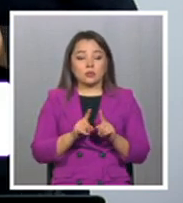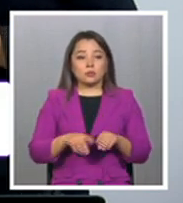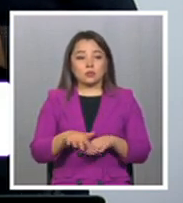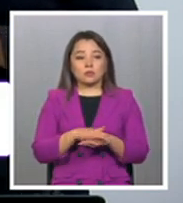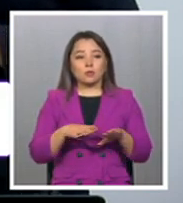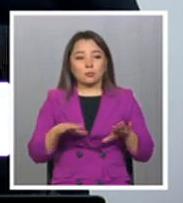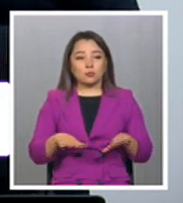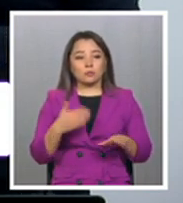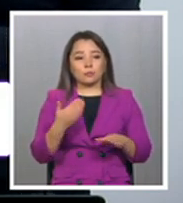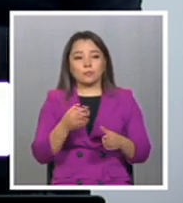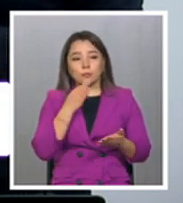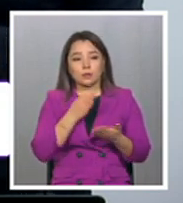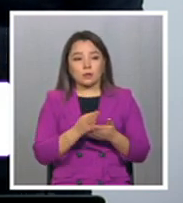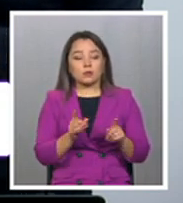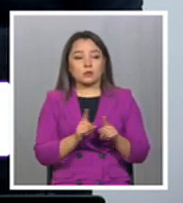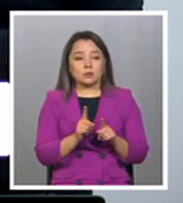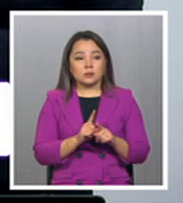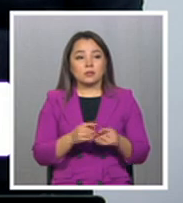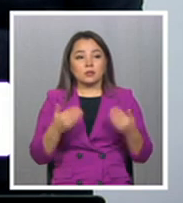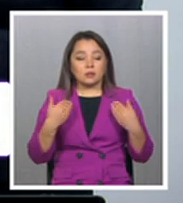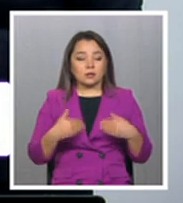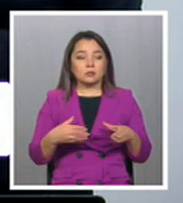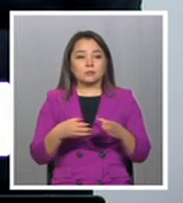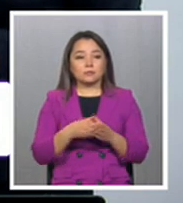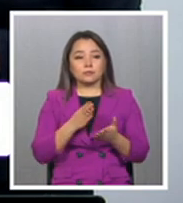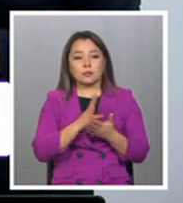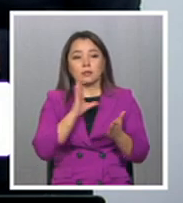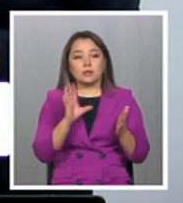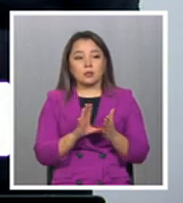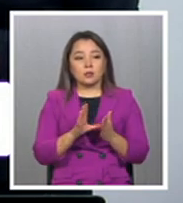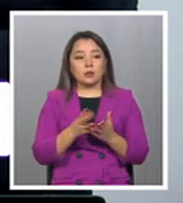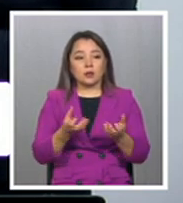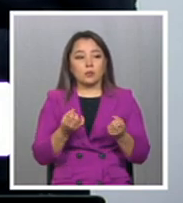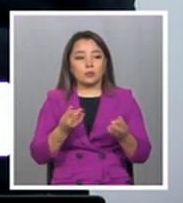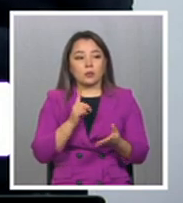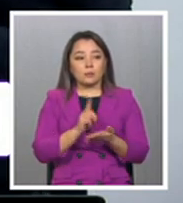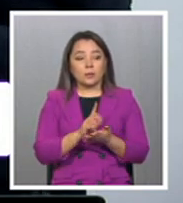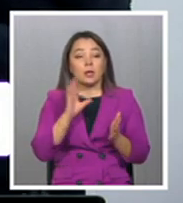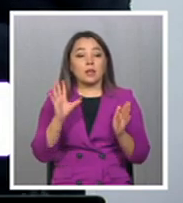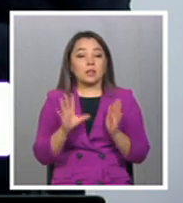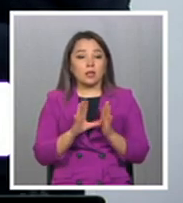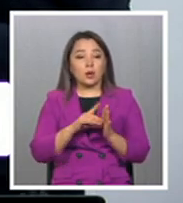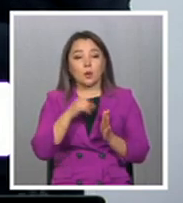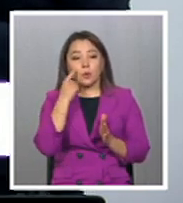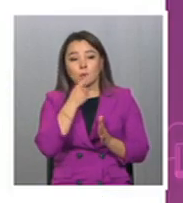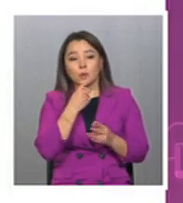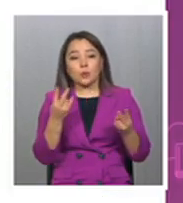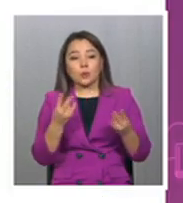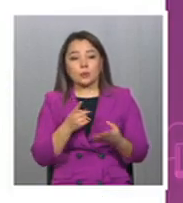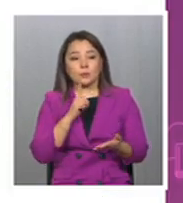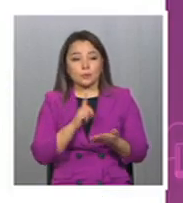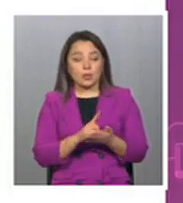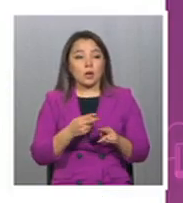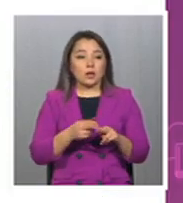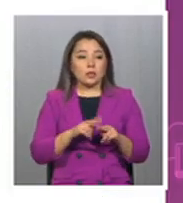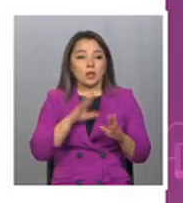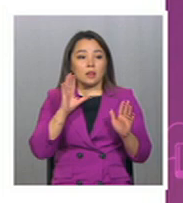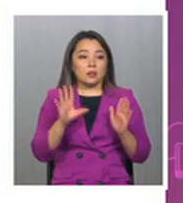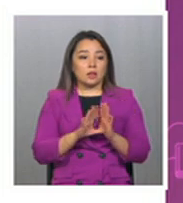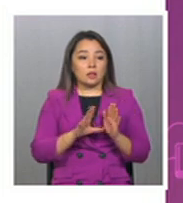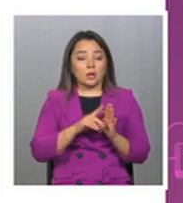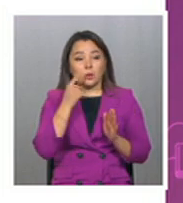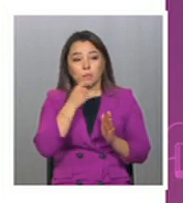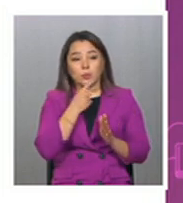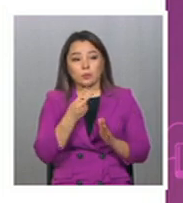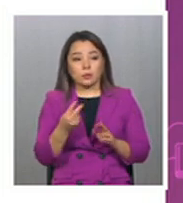екен. Ал энергияны алу үшін энергия көздері қажет. Ал энергия